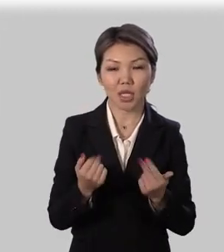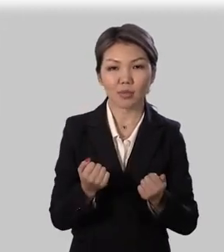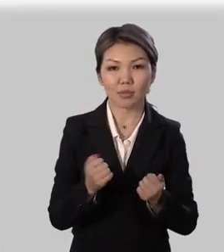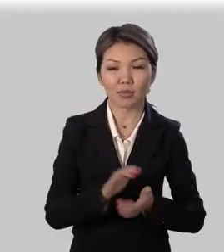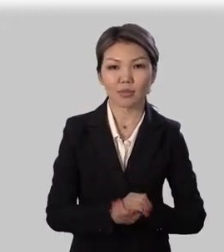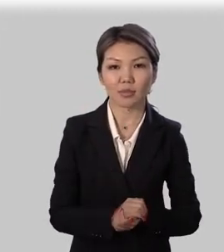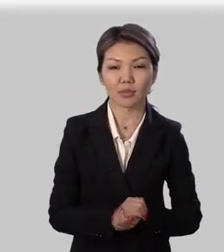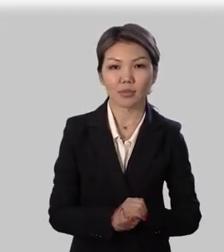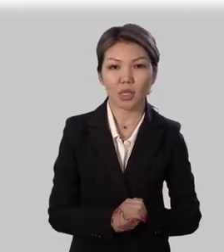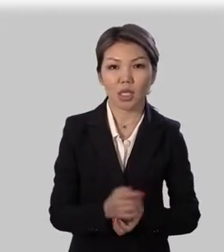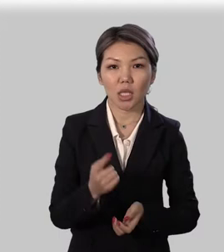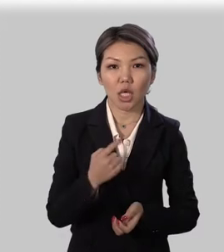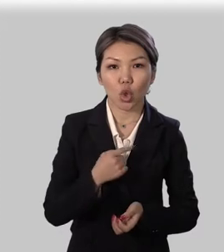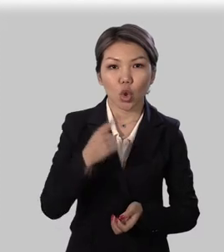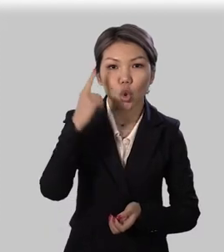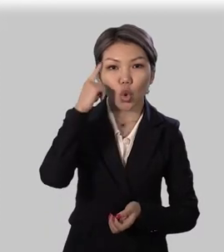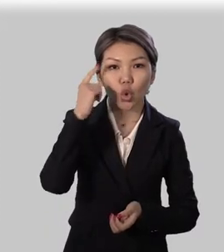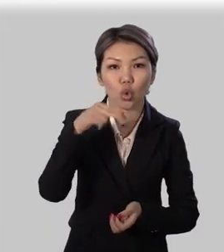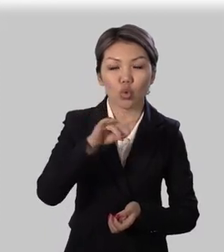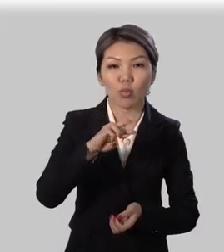я ее думаю